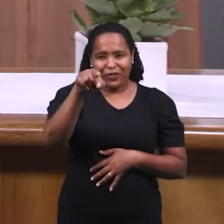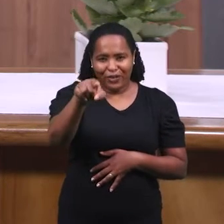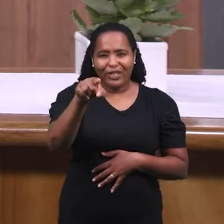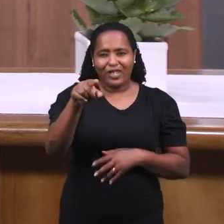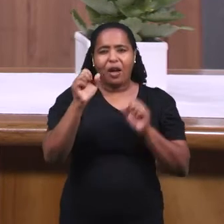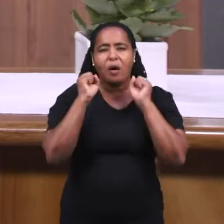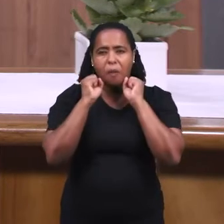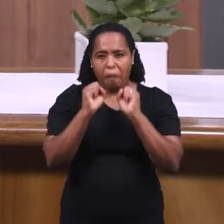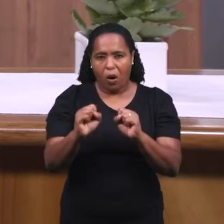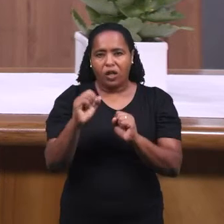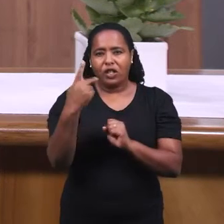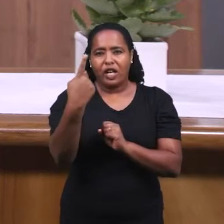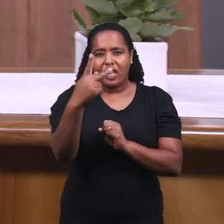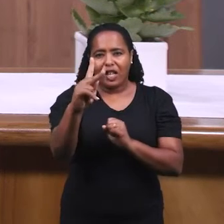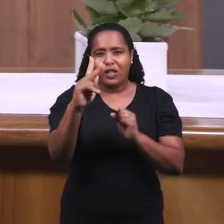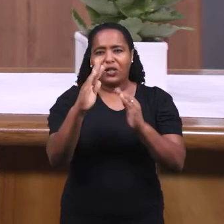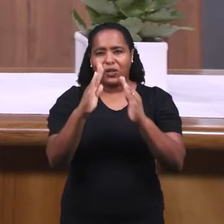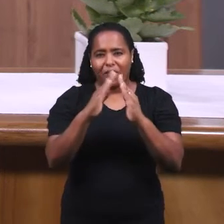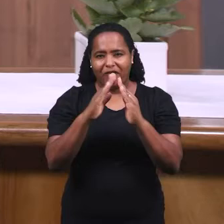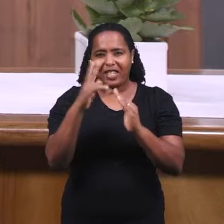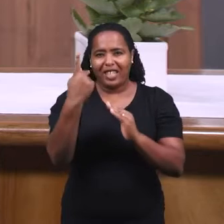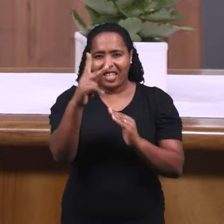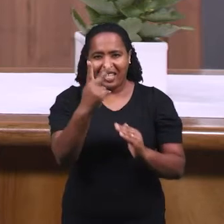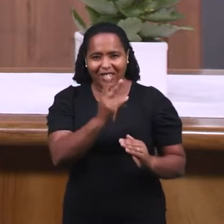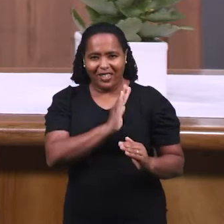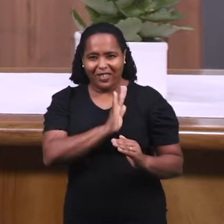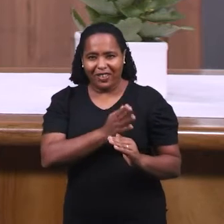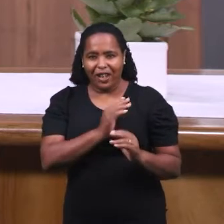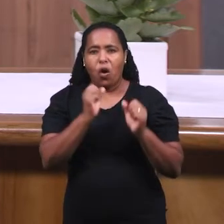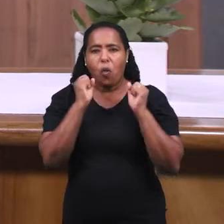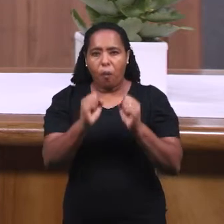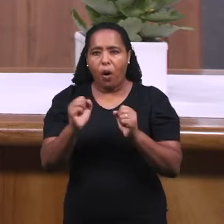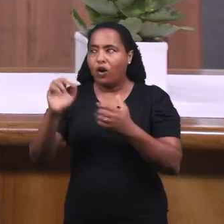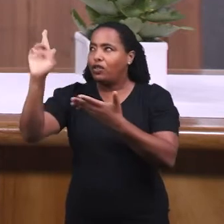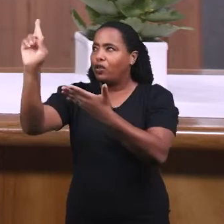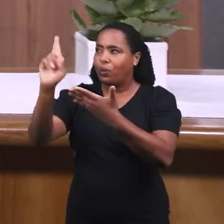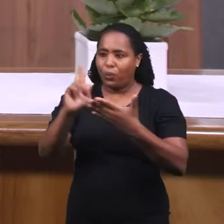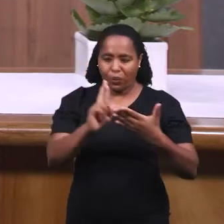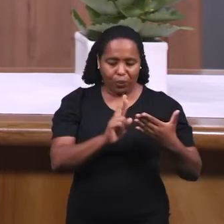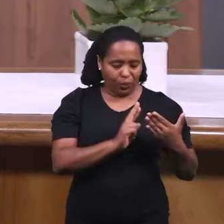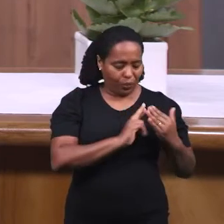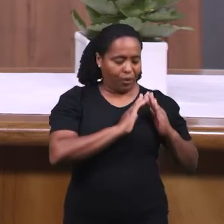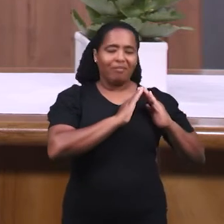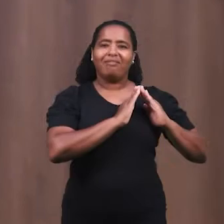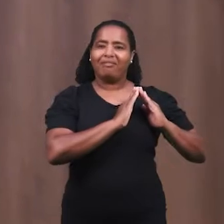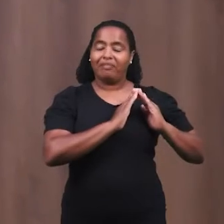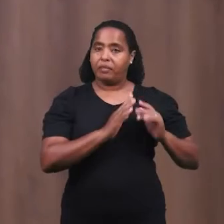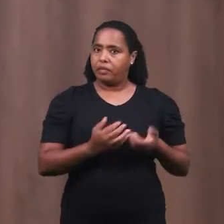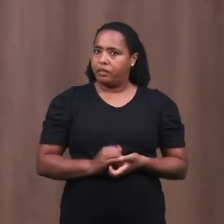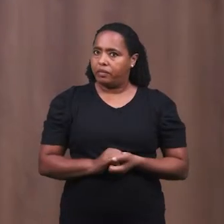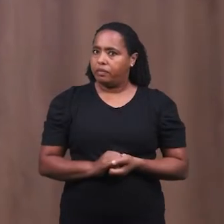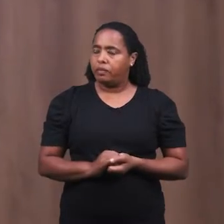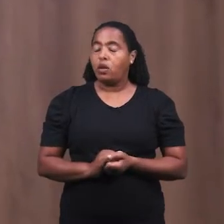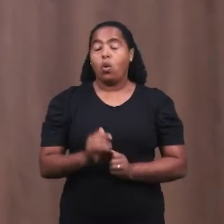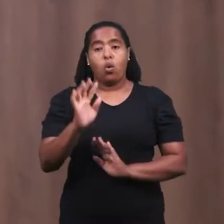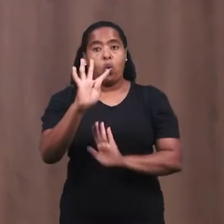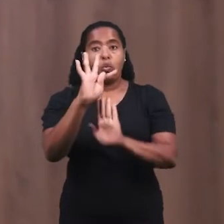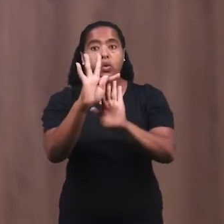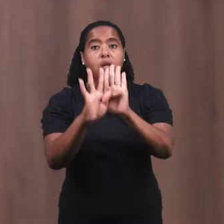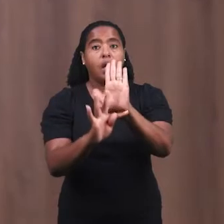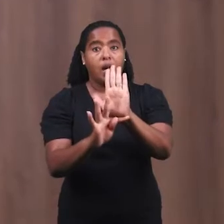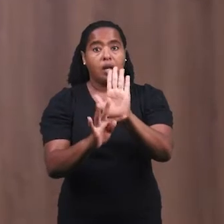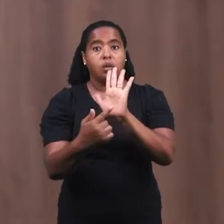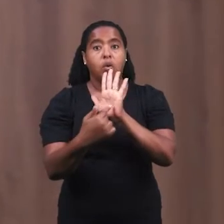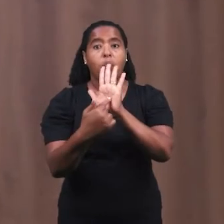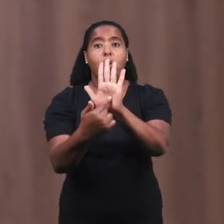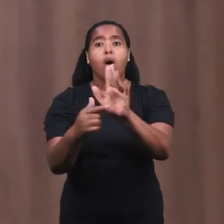одевать. Ты можешь принять с радостью этого друга в своей жизни, в своем доме, истинного друга Иисуса Христа. Тебе не надо